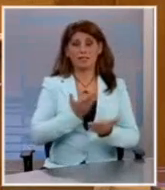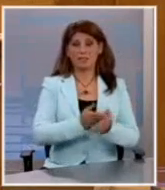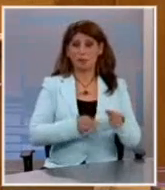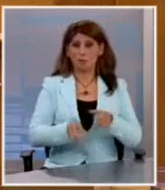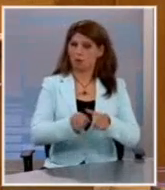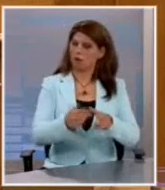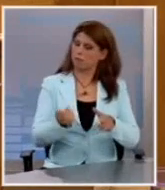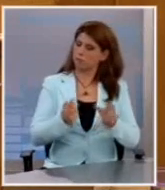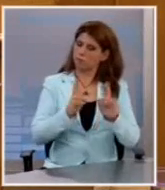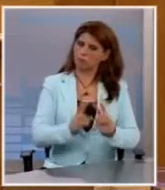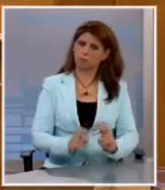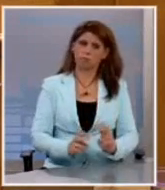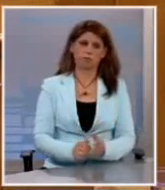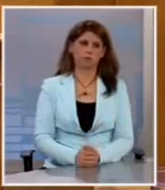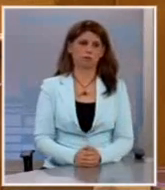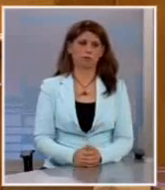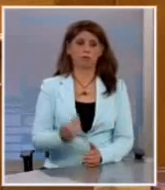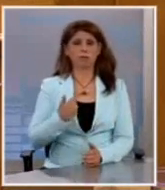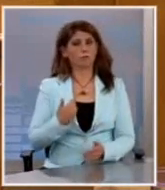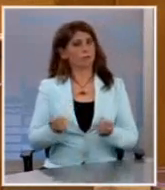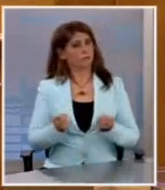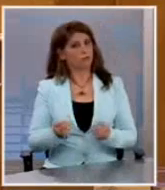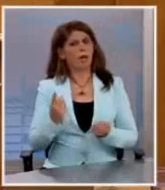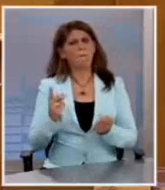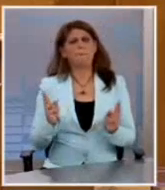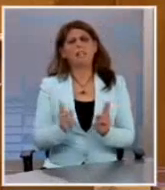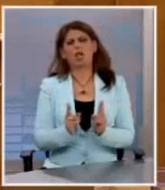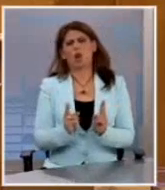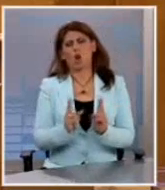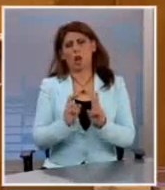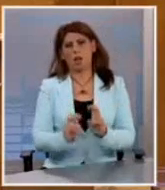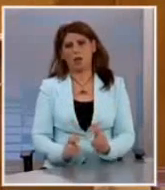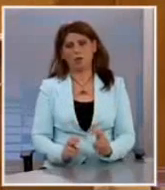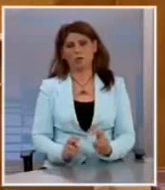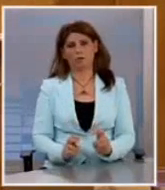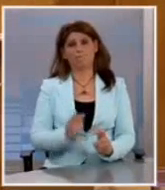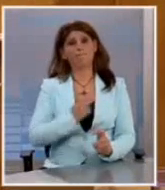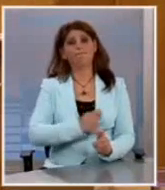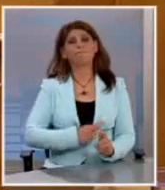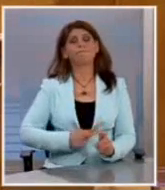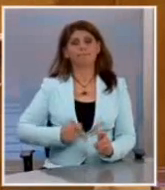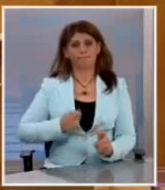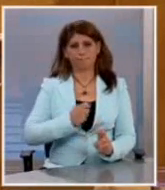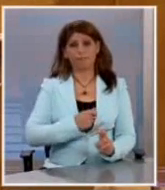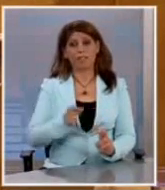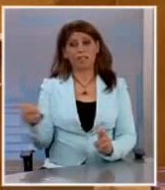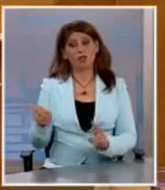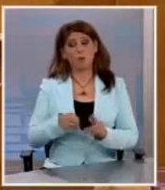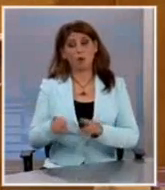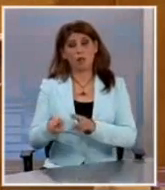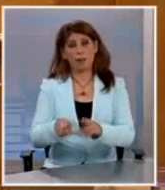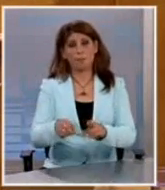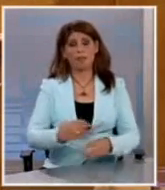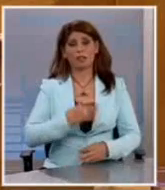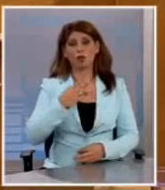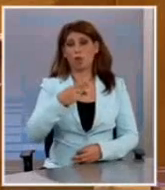γίνει έλεγχος. Εγώ τον έκανα έναν μικρό έλεγχο και δυστυχώς για το ποτάμι και για τον